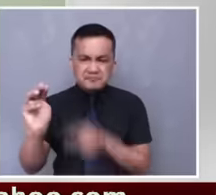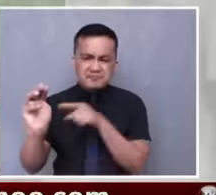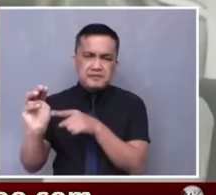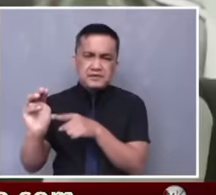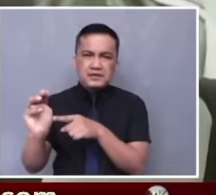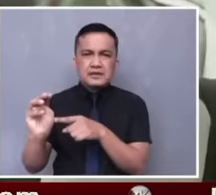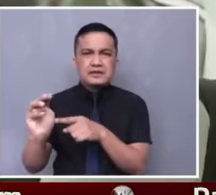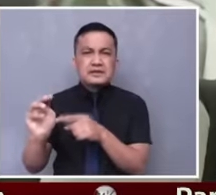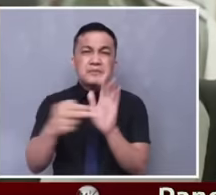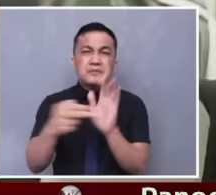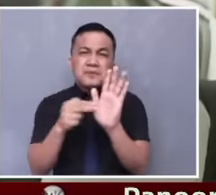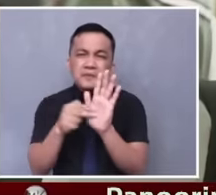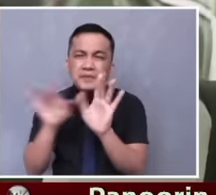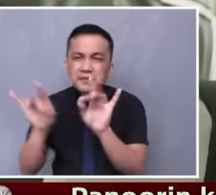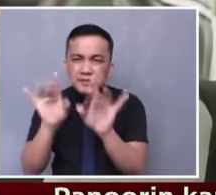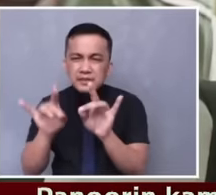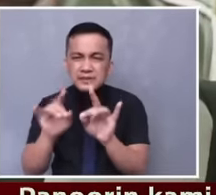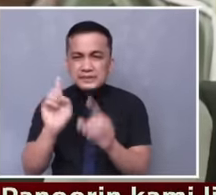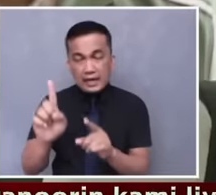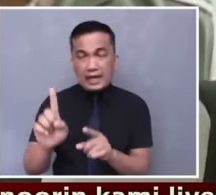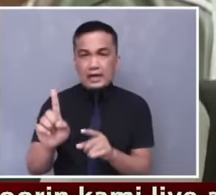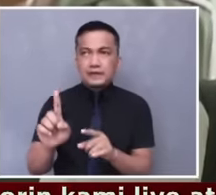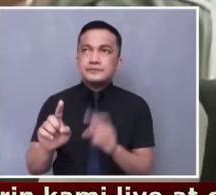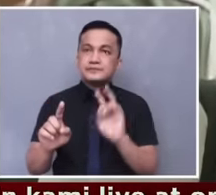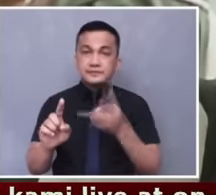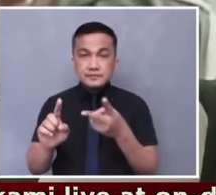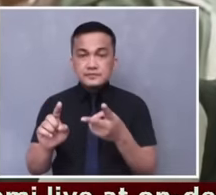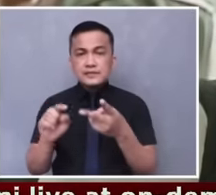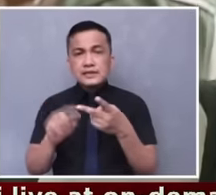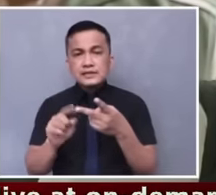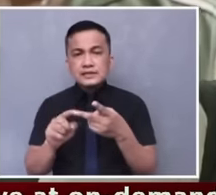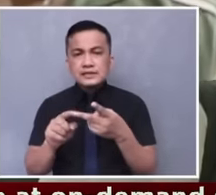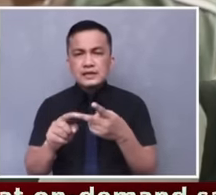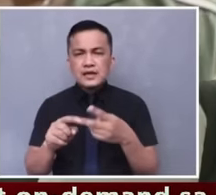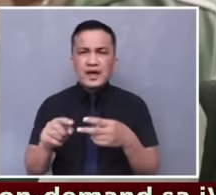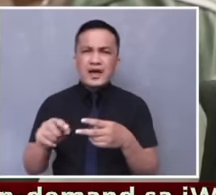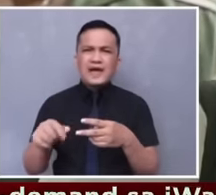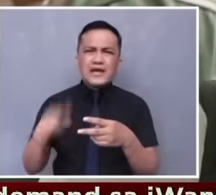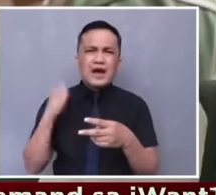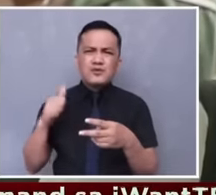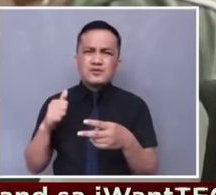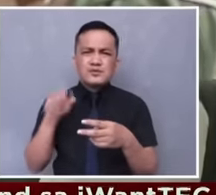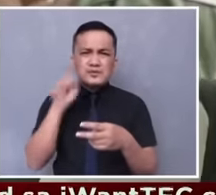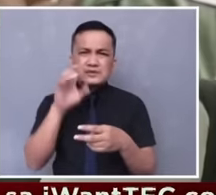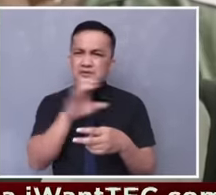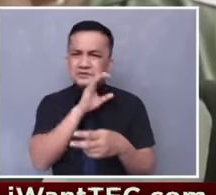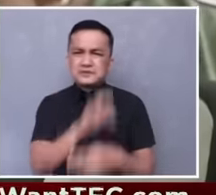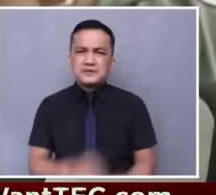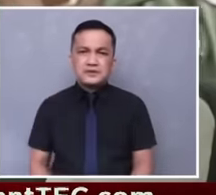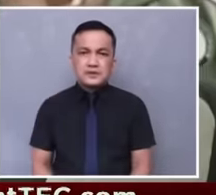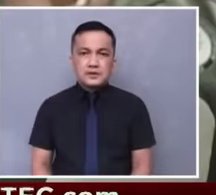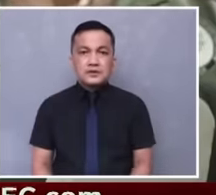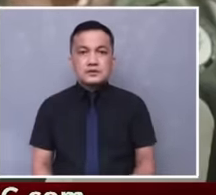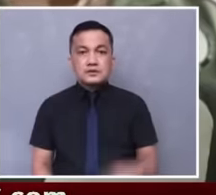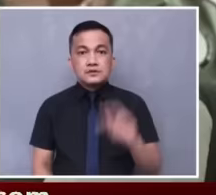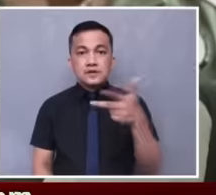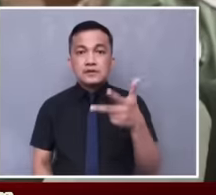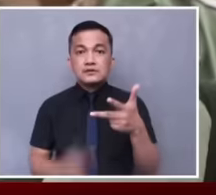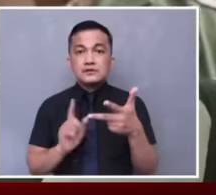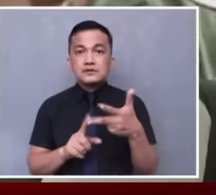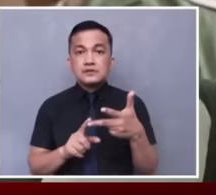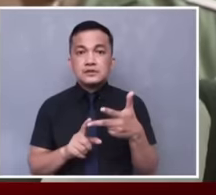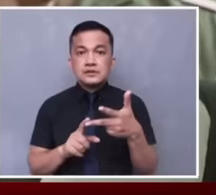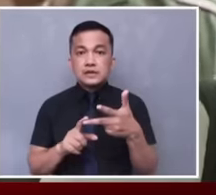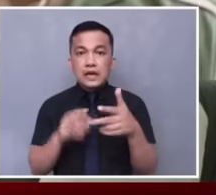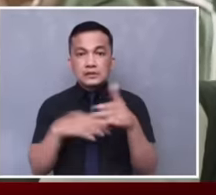isa. Second issue talaga yung hesitancy ng mga seniors natin. And also third is yung accessibility. Talaga